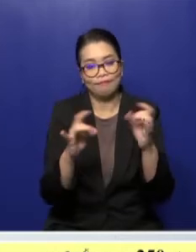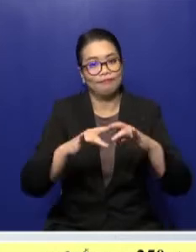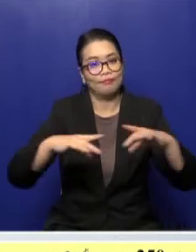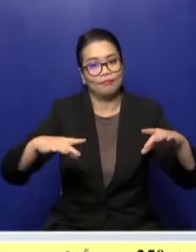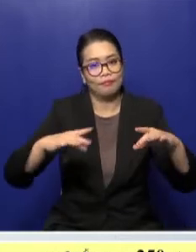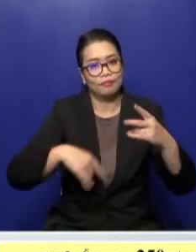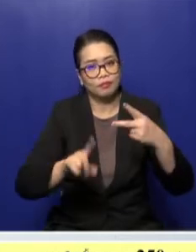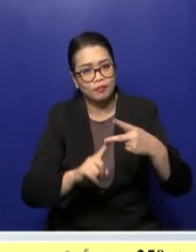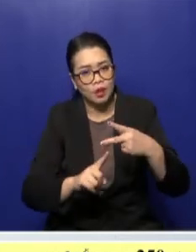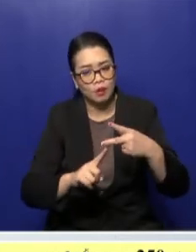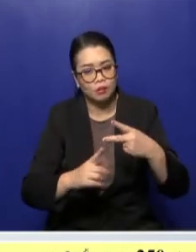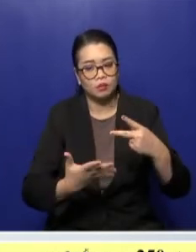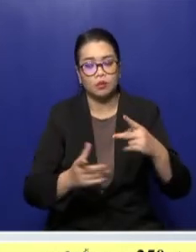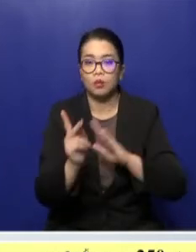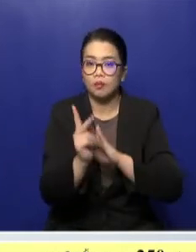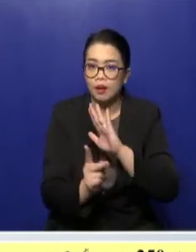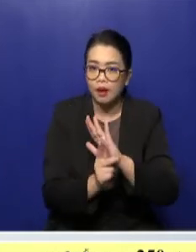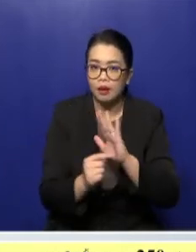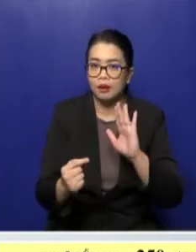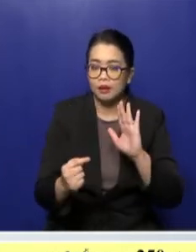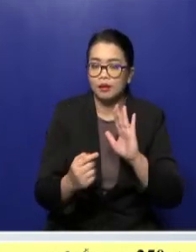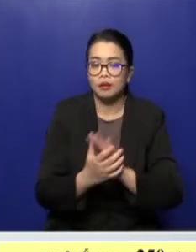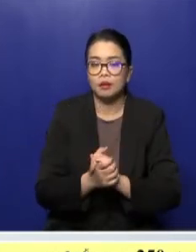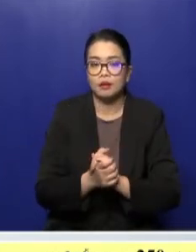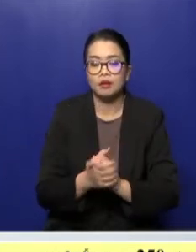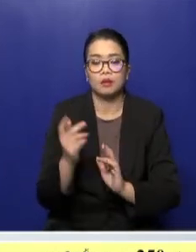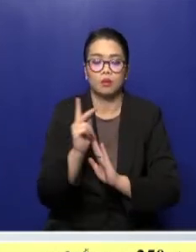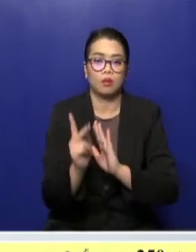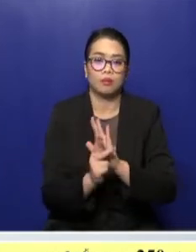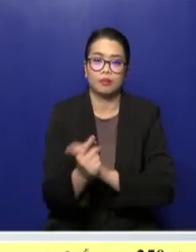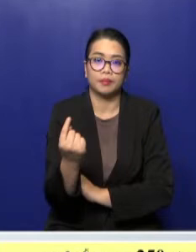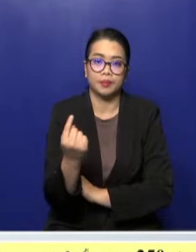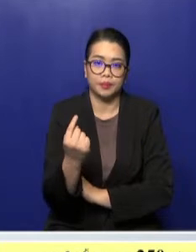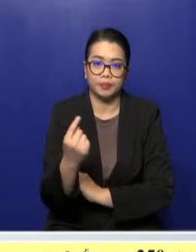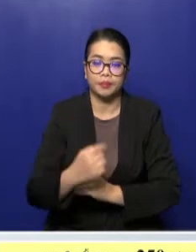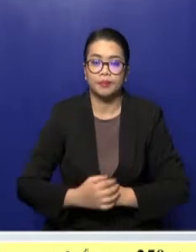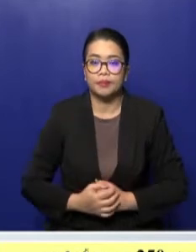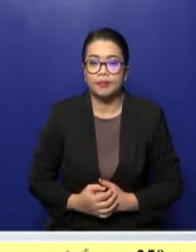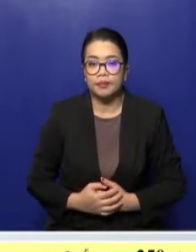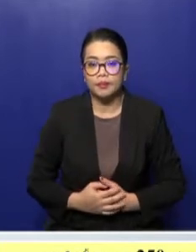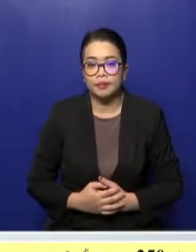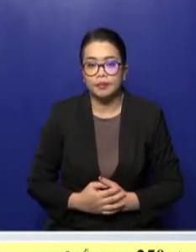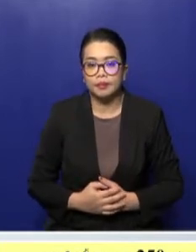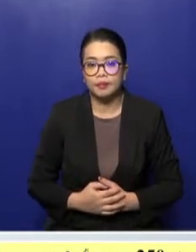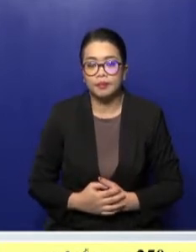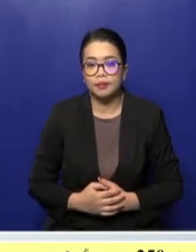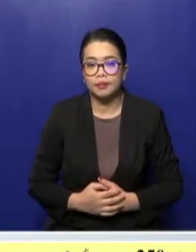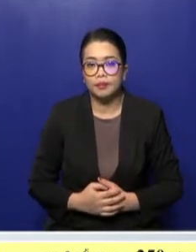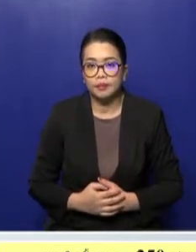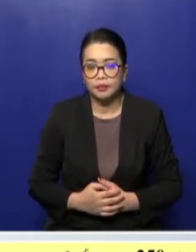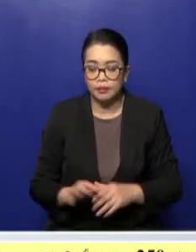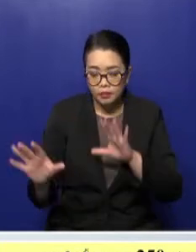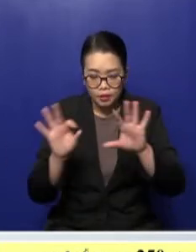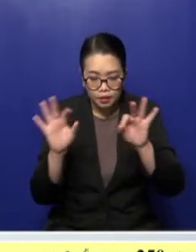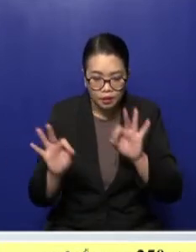ดีหรือกฎหมายอันนี้เป็นกฎหมายฉบับเดียวนี้นะครับที่คิดอย่างนี้ให้เลือก